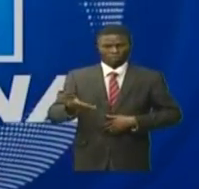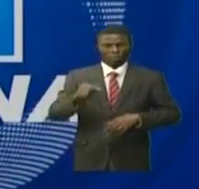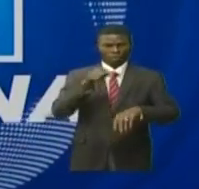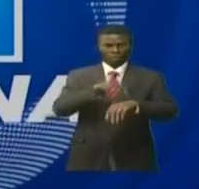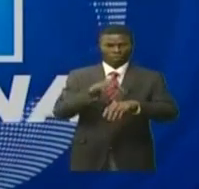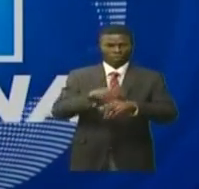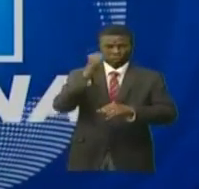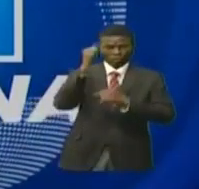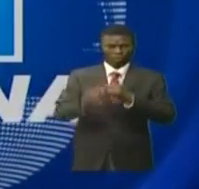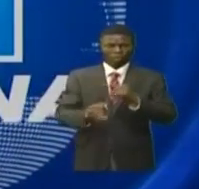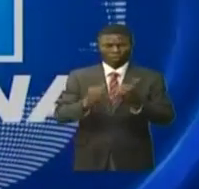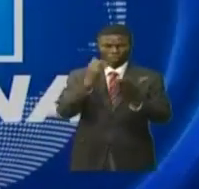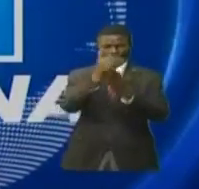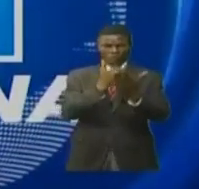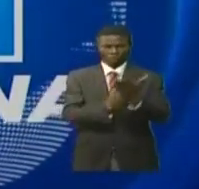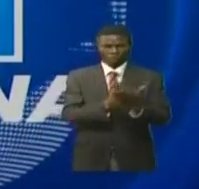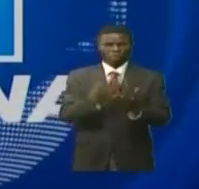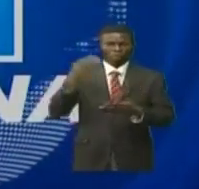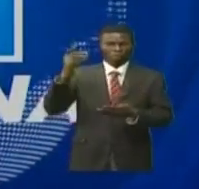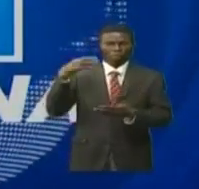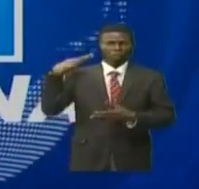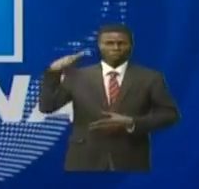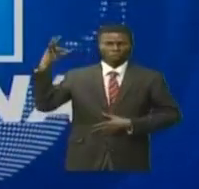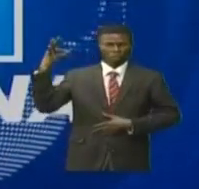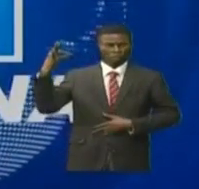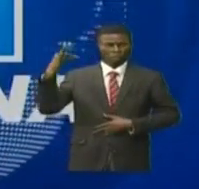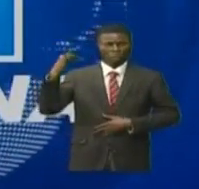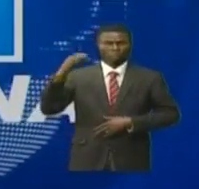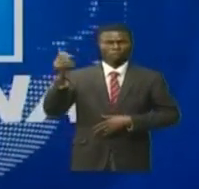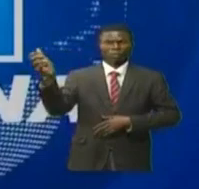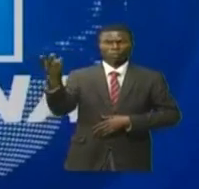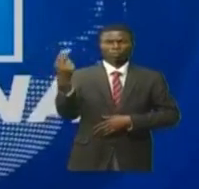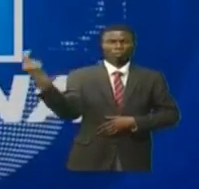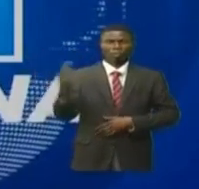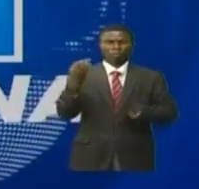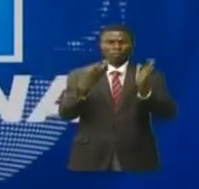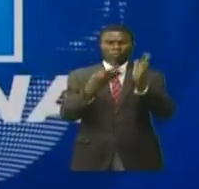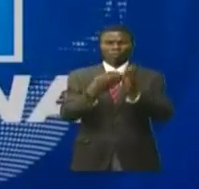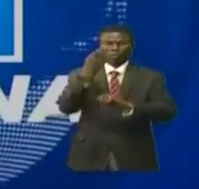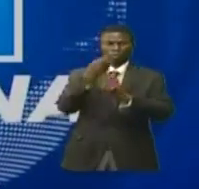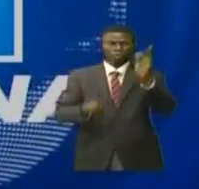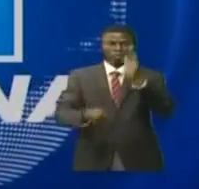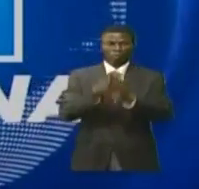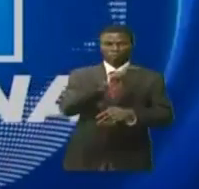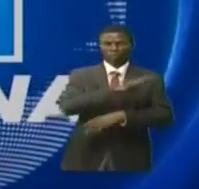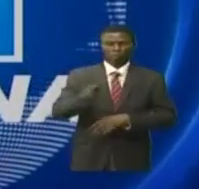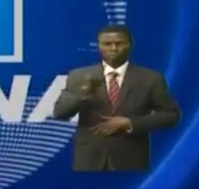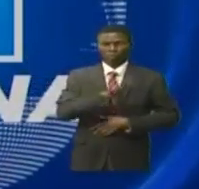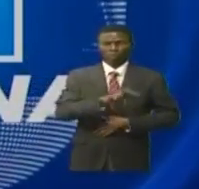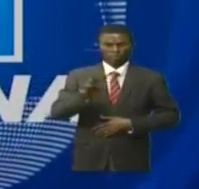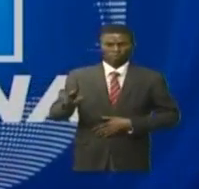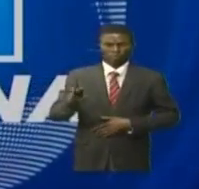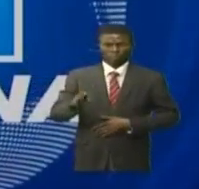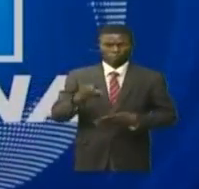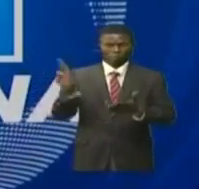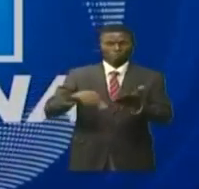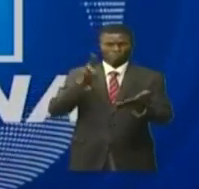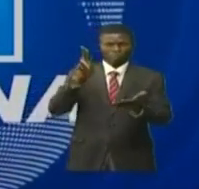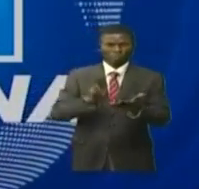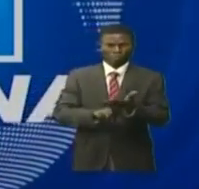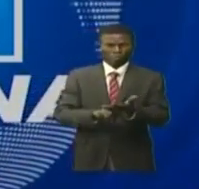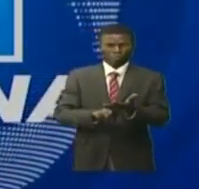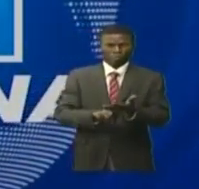date de clôture de réception des candidatures est fixées au 28 novembre 22 c'est signé